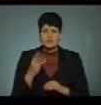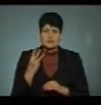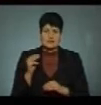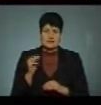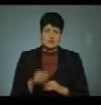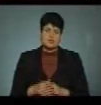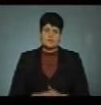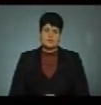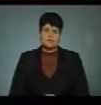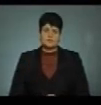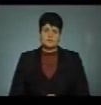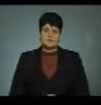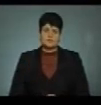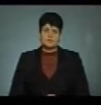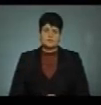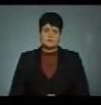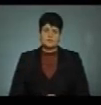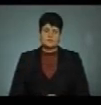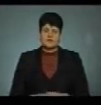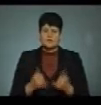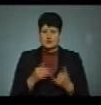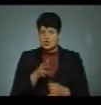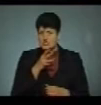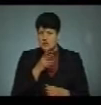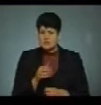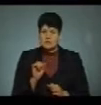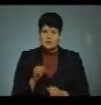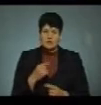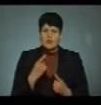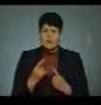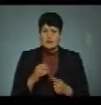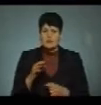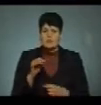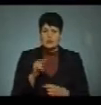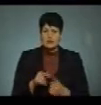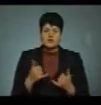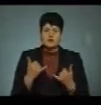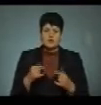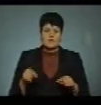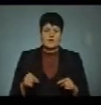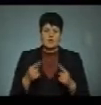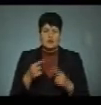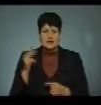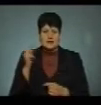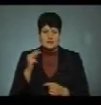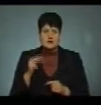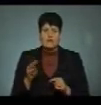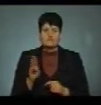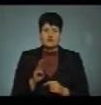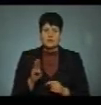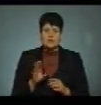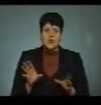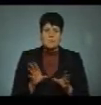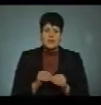3329. На сьогоднішній час можемо говорити про те, що сьогодні відновили навчання у Шумській